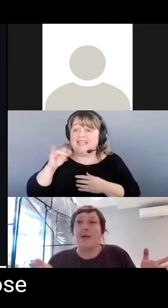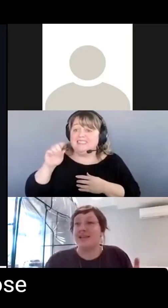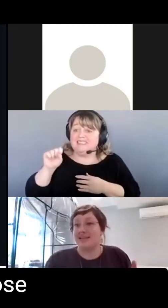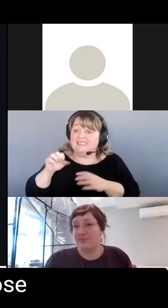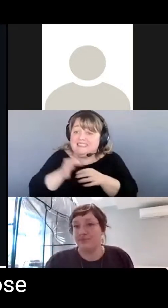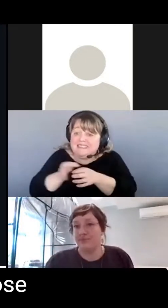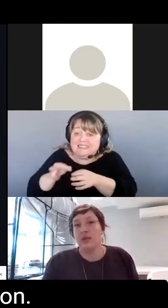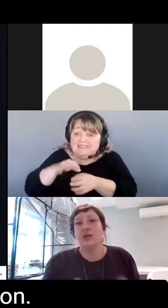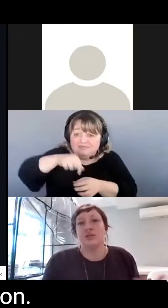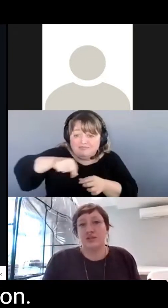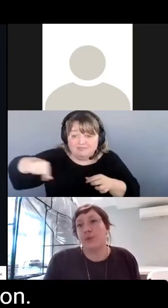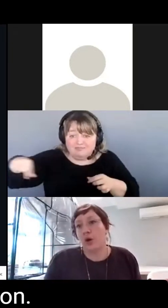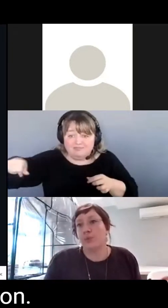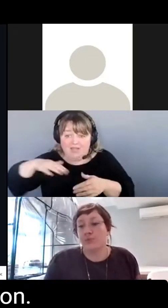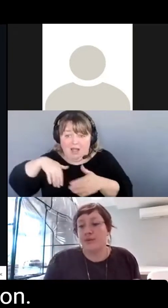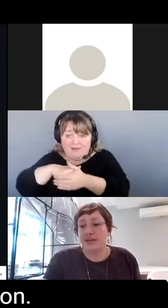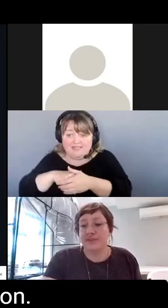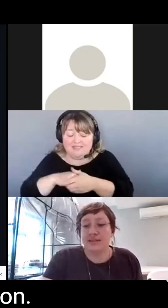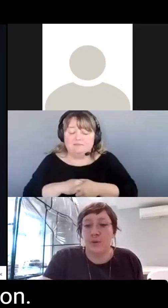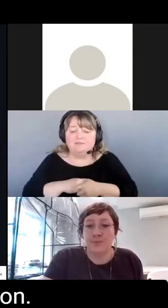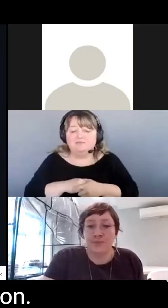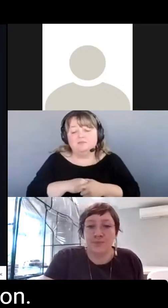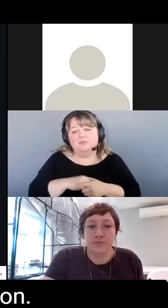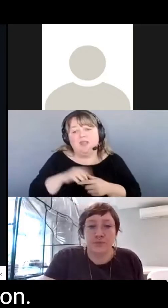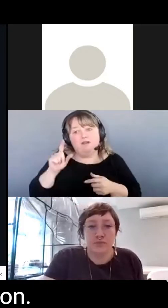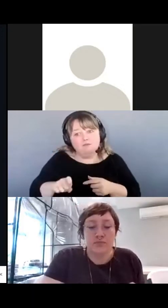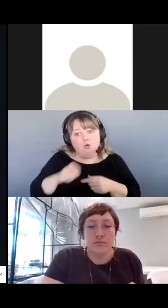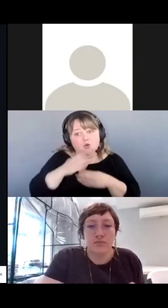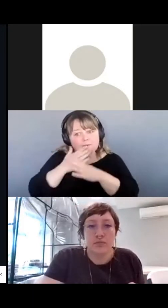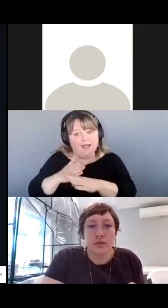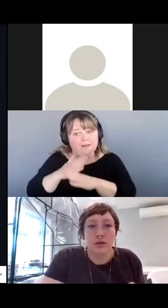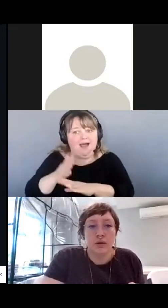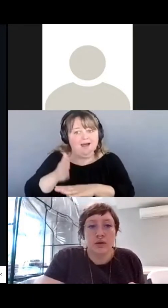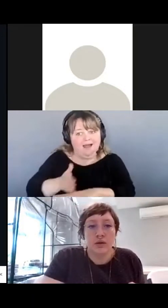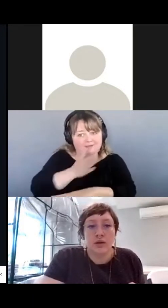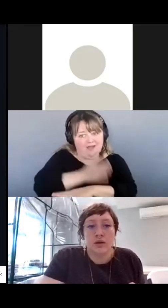va remplacer. Ça prend un peu de planification.